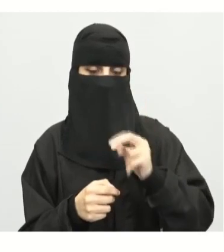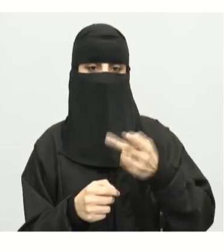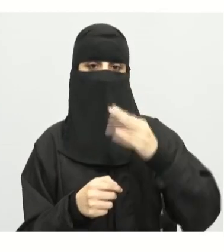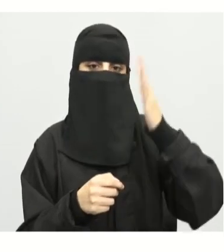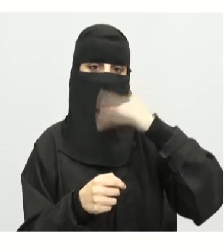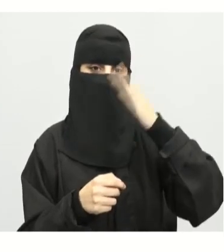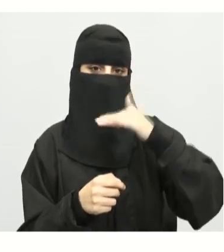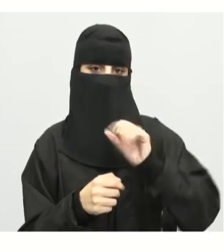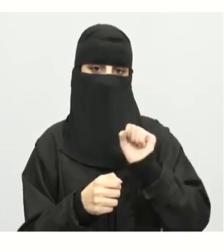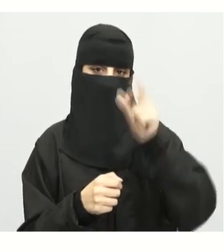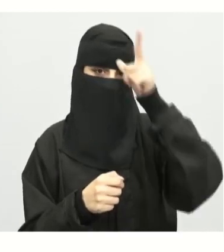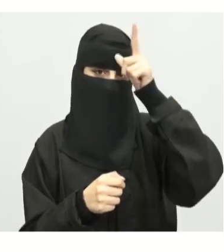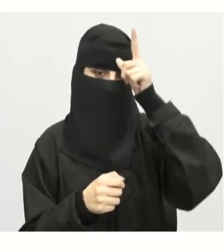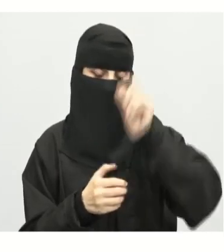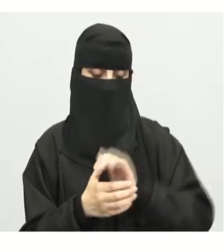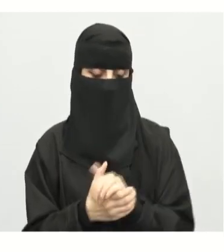الاردنيه